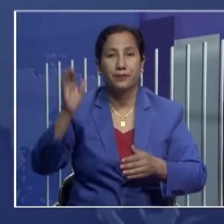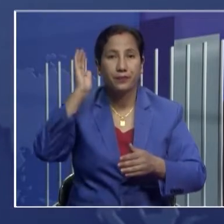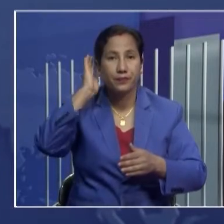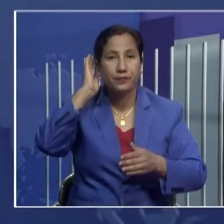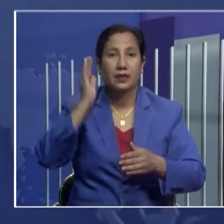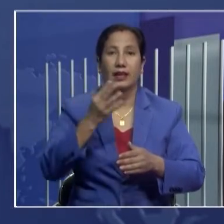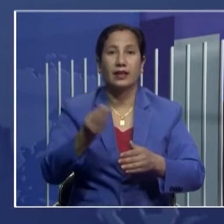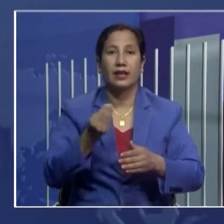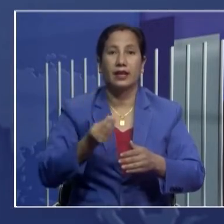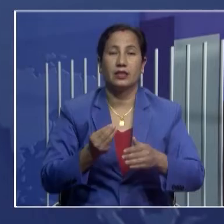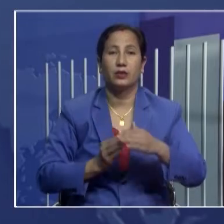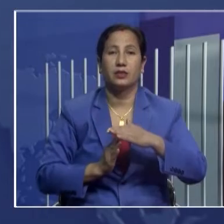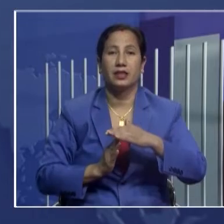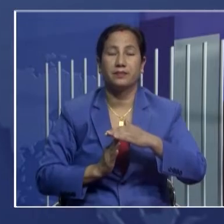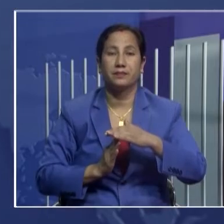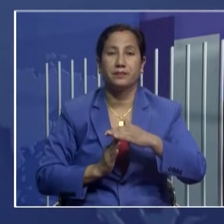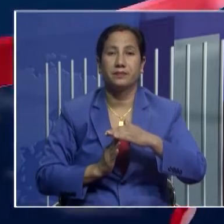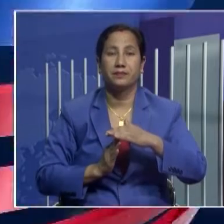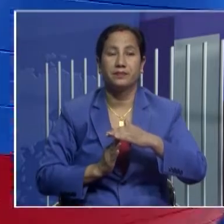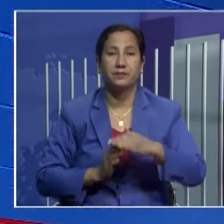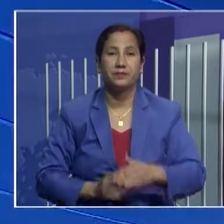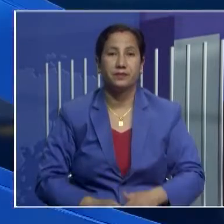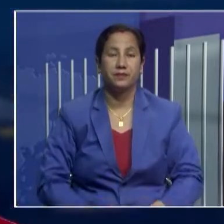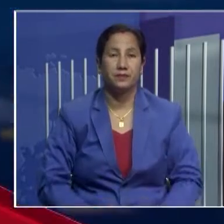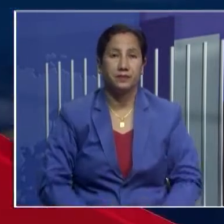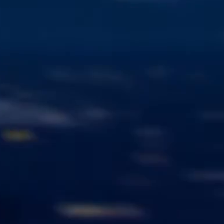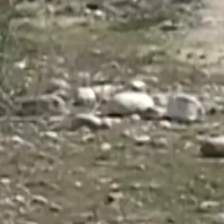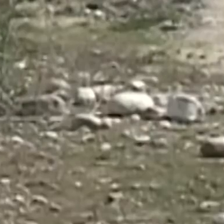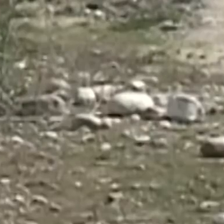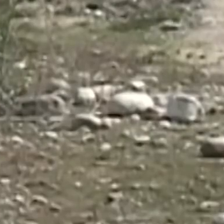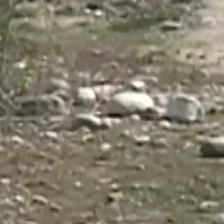समाचारको क्रम जारी नै छ, अहिलेलाई एकैछिनको विश्राम।